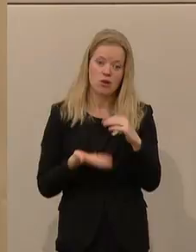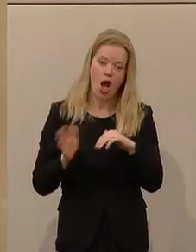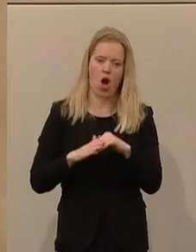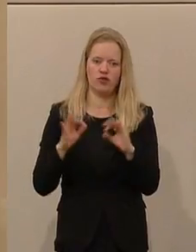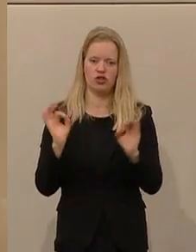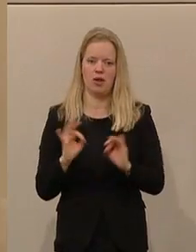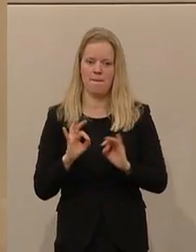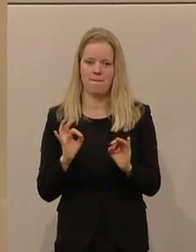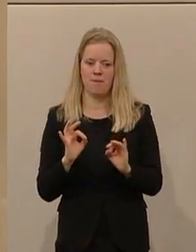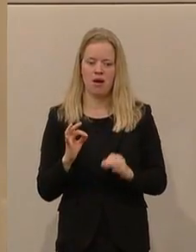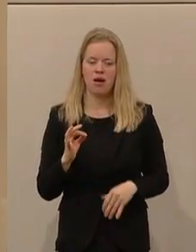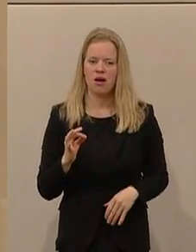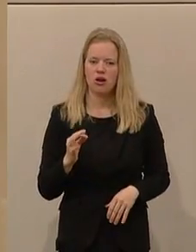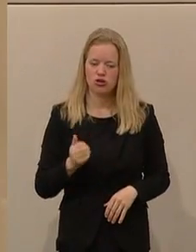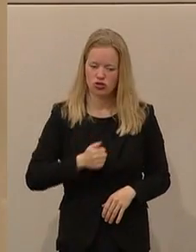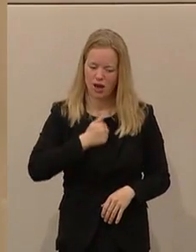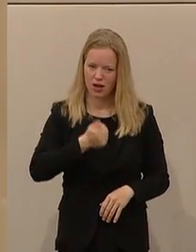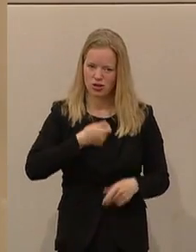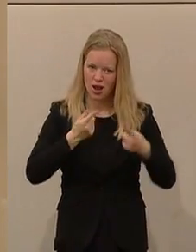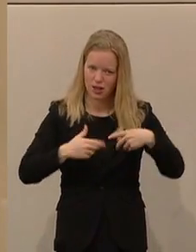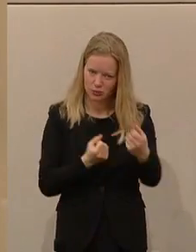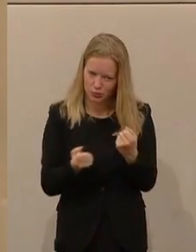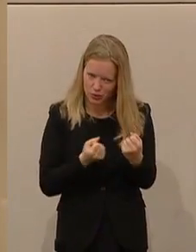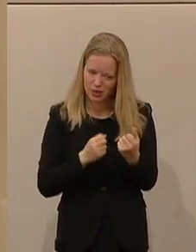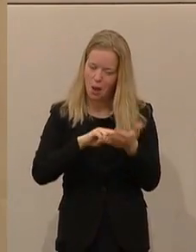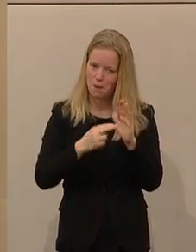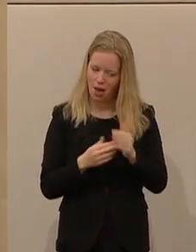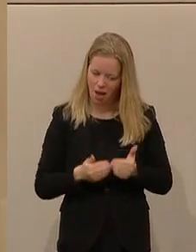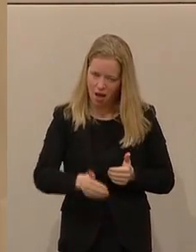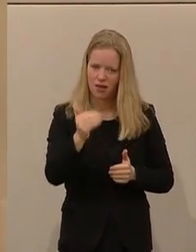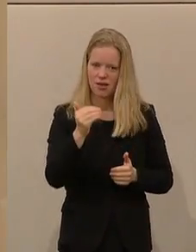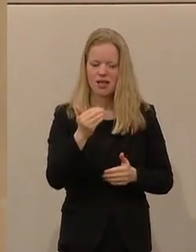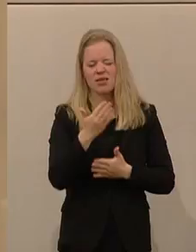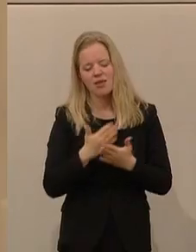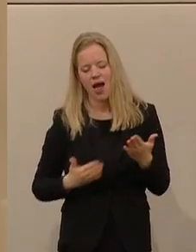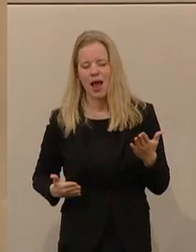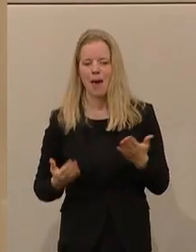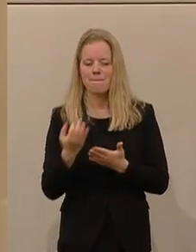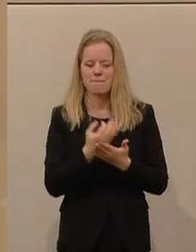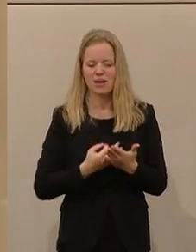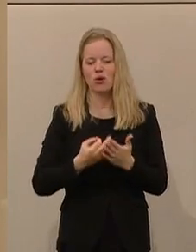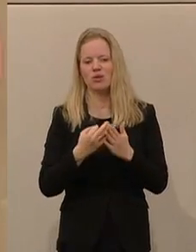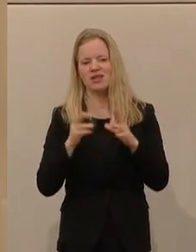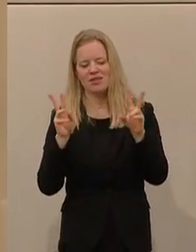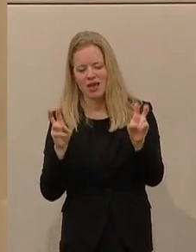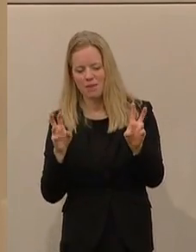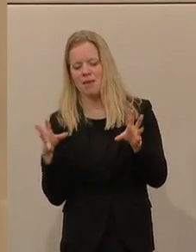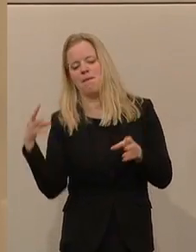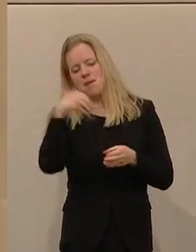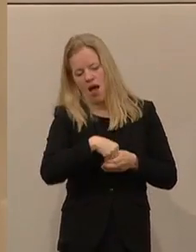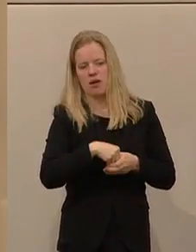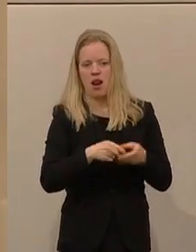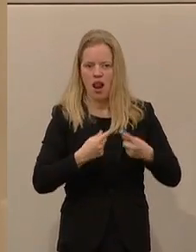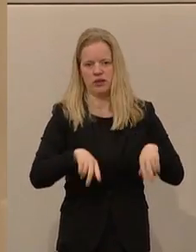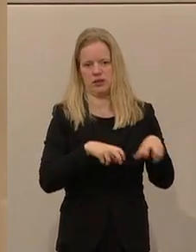Die steirische Landespolitik hat jetzt vorgesehen, dass sie Kraft Landesgesetz einen Teil der Bildungsagenten in der Landesregierung behalten.